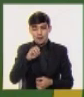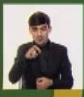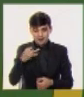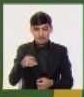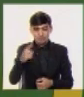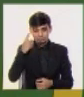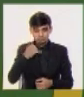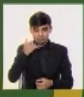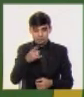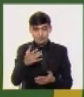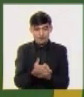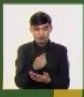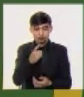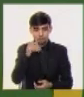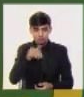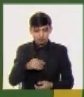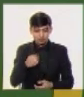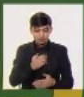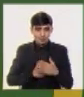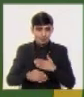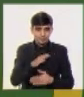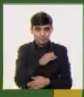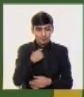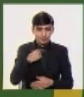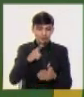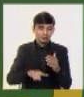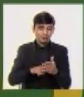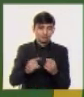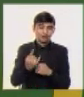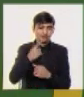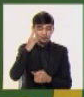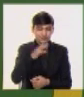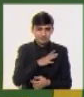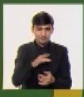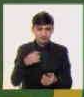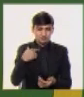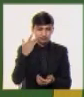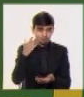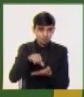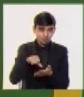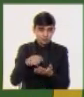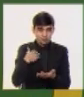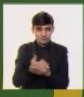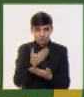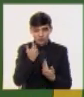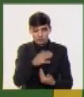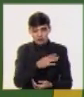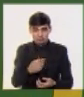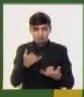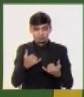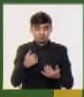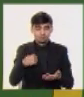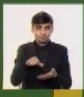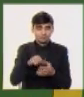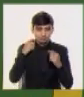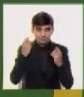позвонили и сказали, что вы выиграли 100 тысяч. Я сначала подумал, что это розыгрыш. Часто я участвовал, но никогда не выигрывал. А тут на